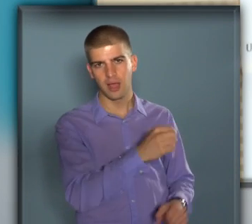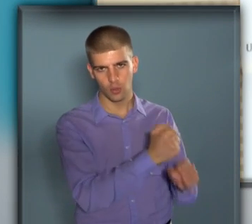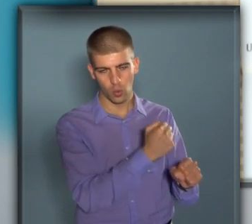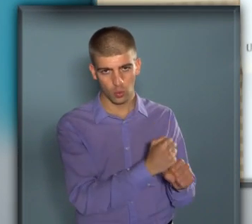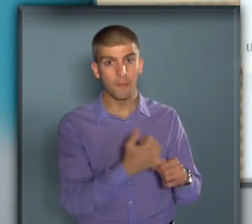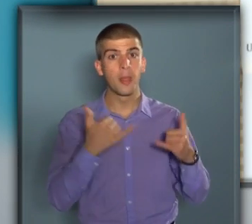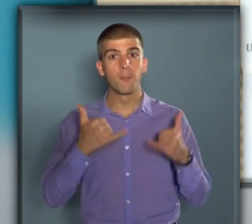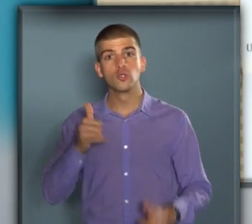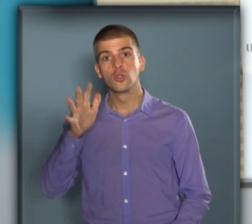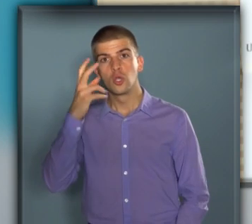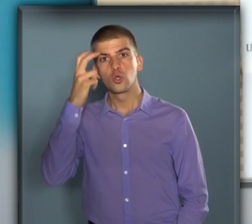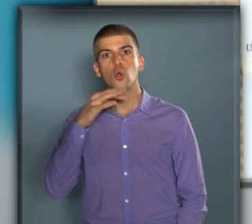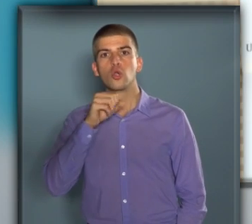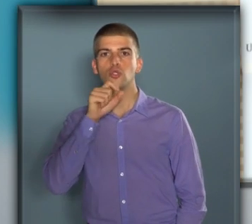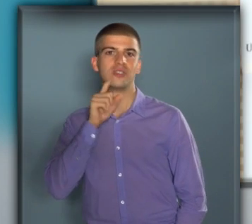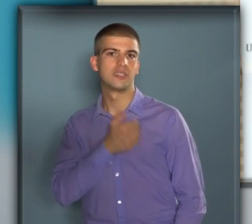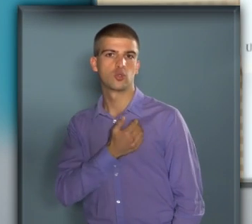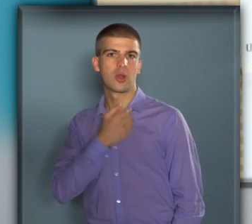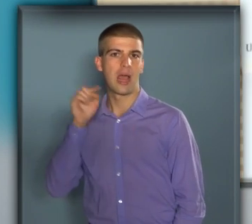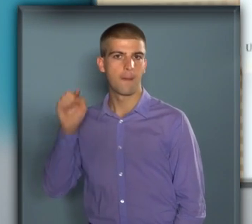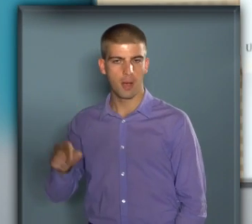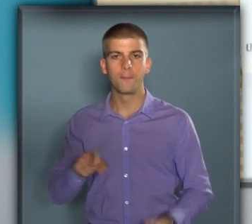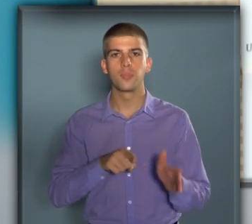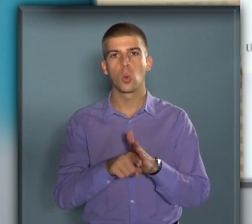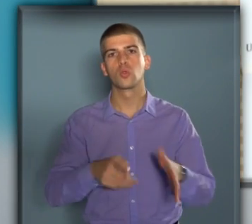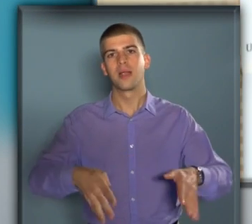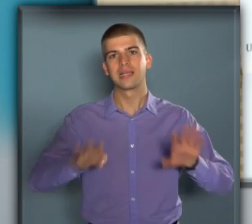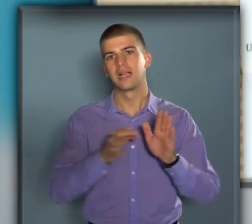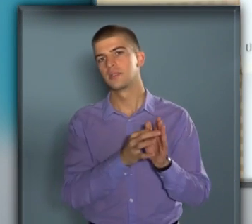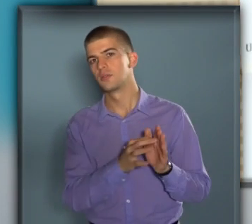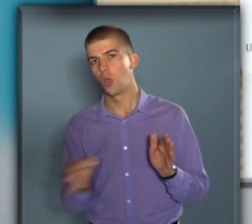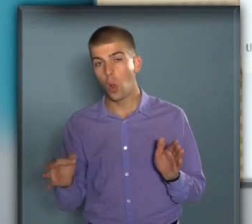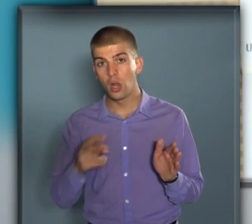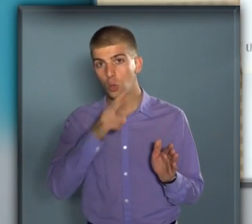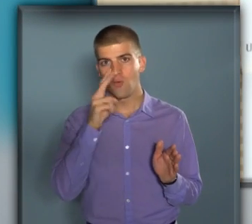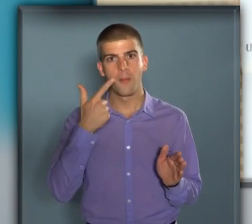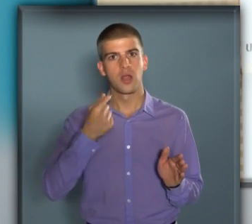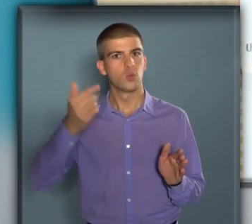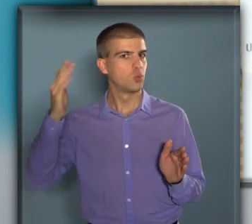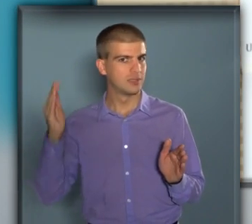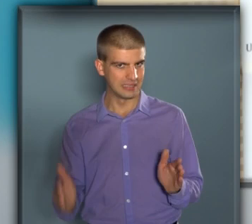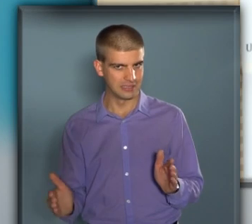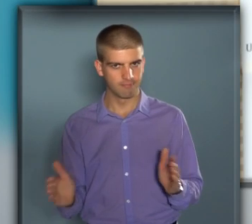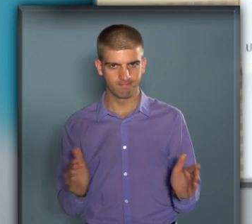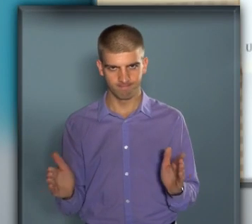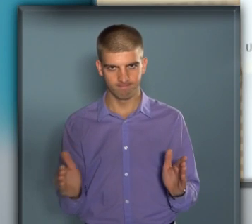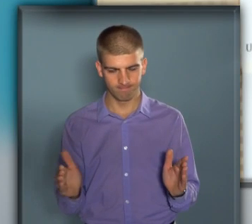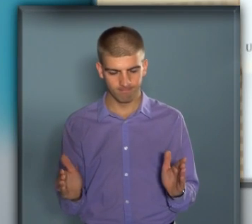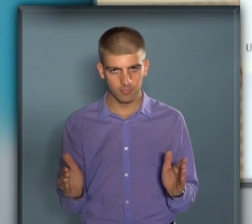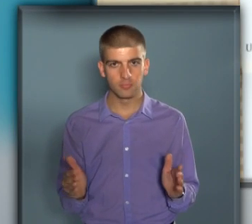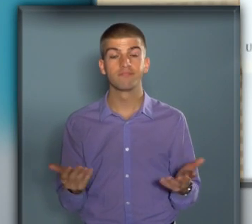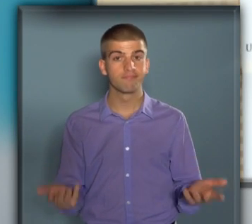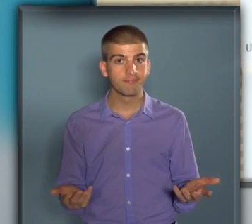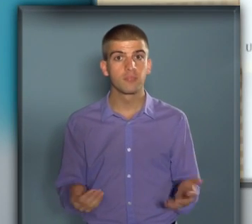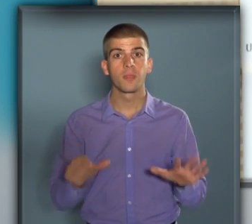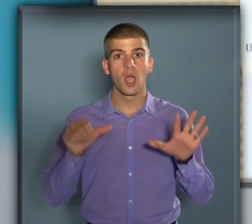Kőrösi lesz a helyszínünk. Október 9-én kezdődik a tanfolyam, november 20 lesz az utolsó alkalom. Ez azt jelenti, hogy